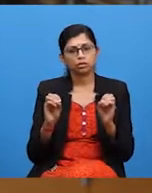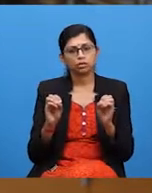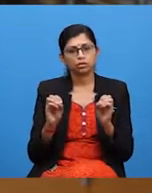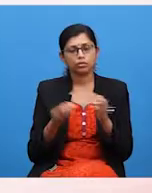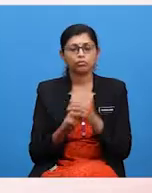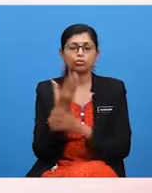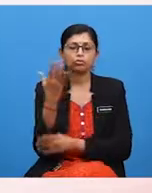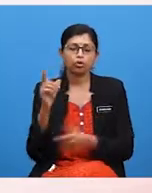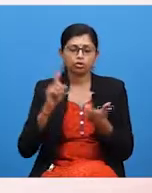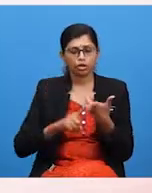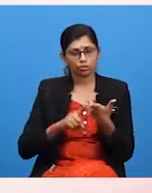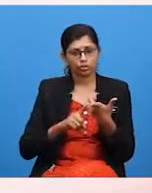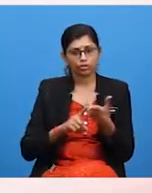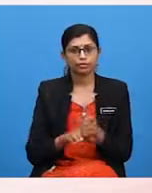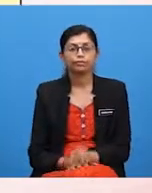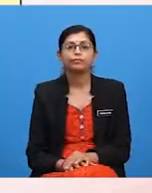sekunder.